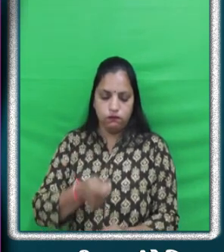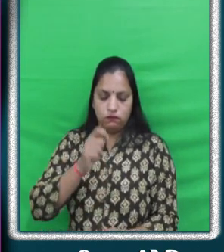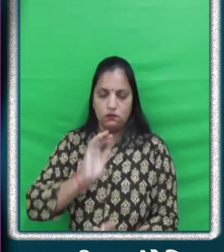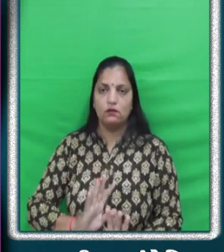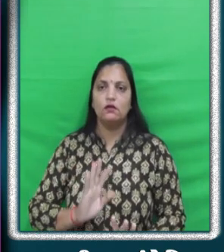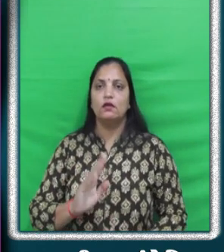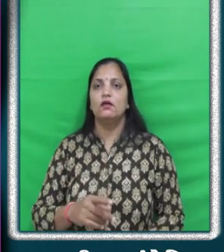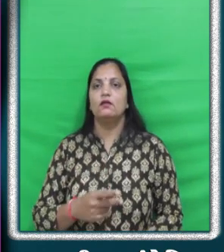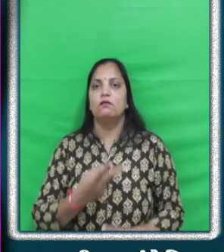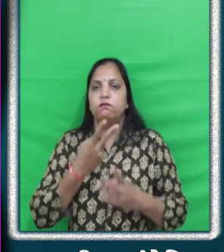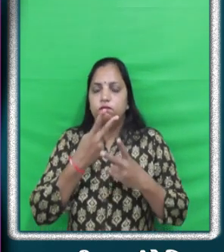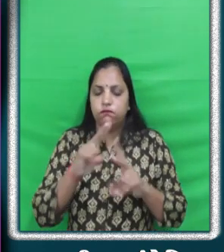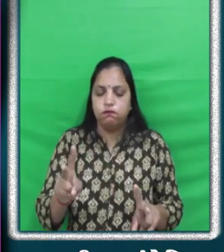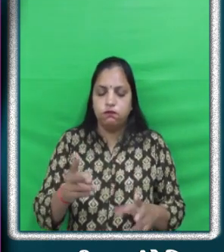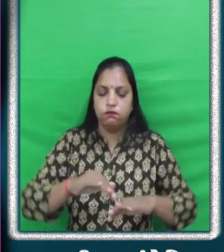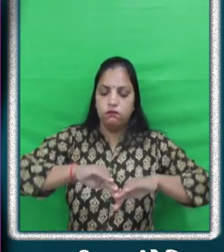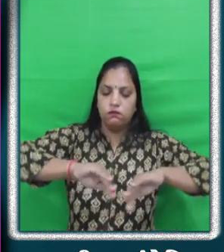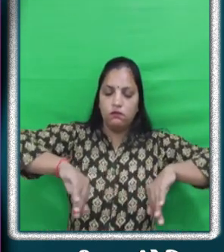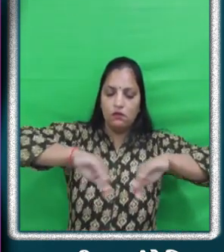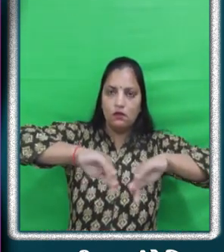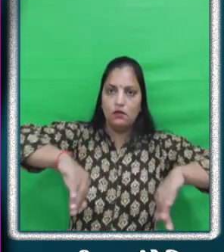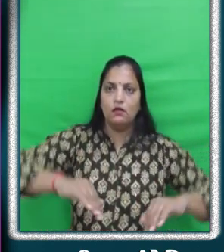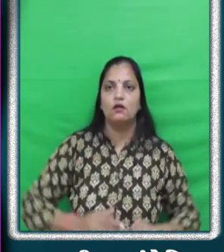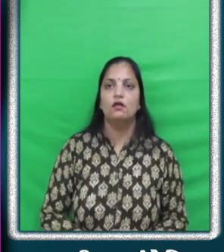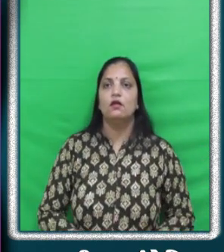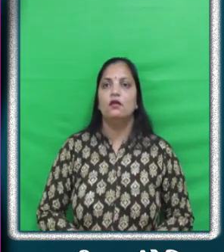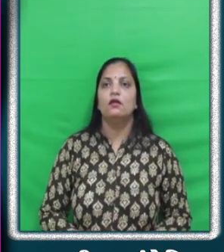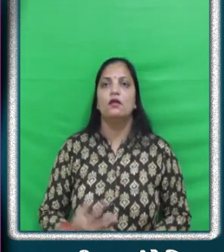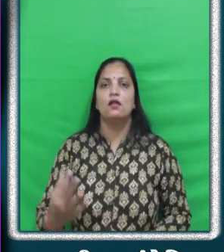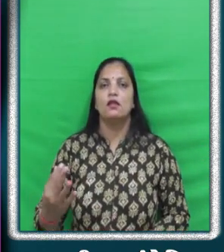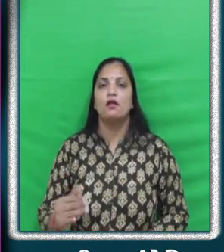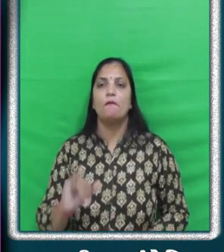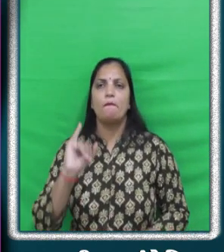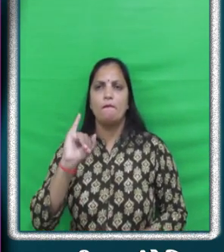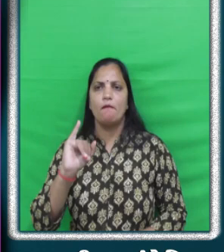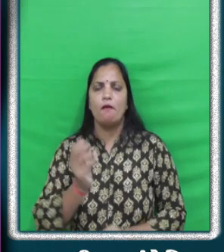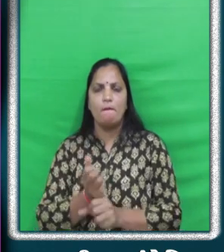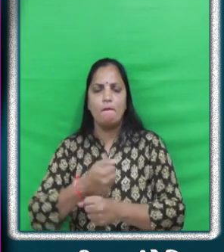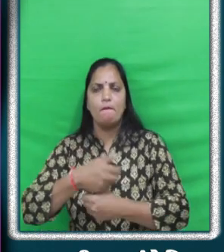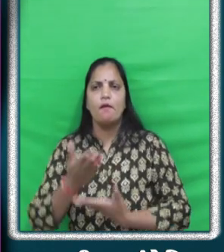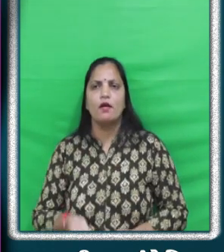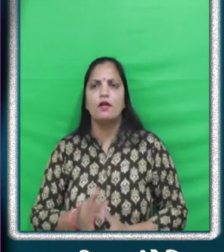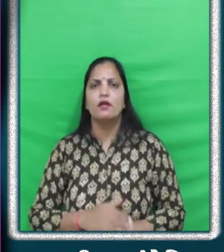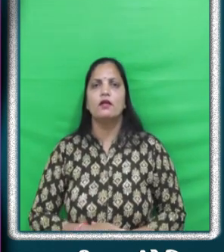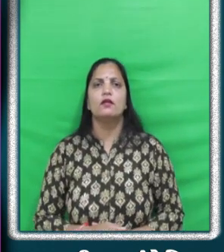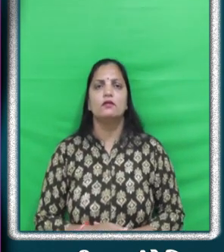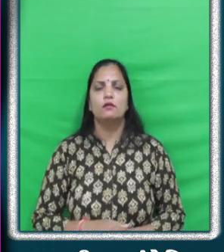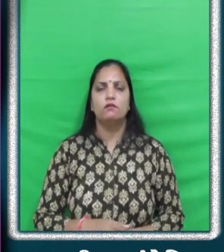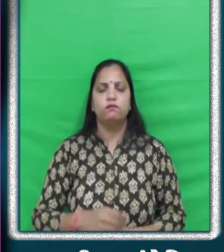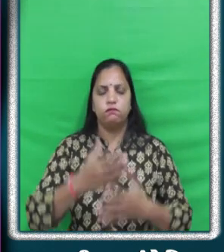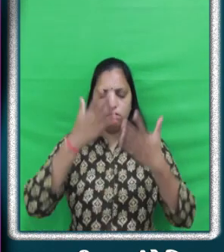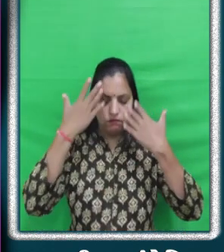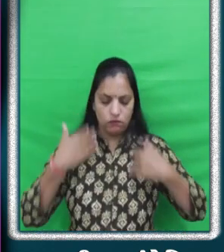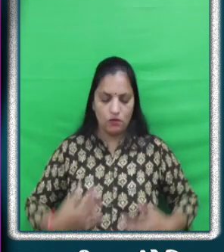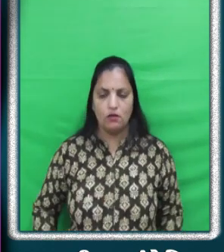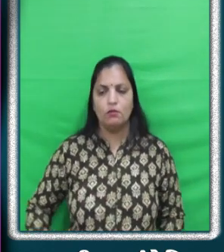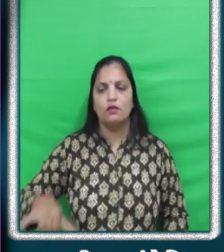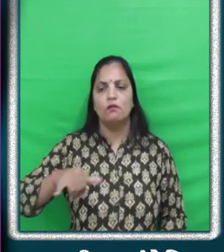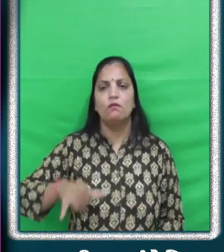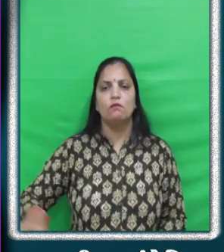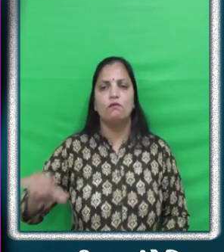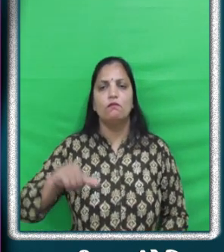ઉત્સર્ગ પદાર્થોને અલગ કરી શું કરે છે, મૂત્ર નિર્માણ કરે છે. અને આ મૂત્રનો શરીરમાંથી શું થાય